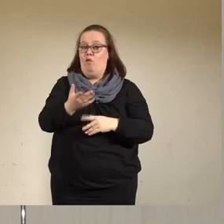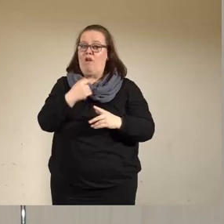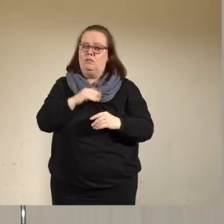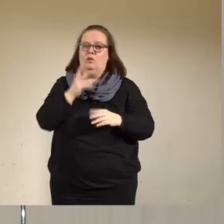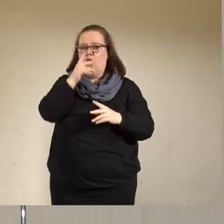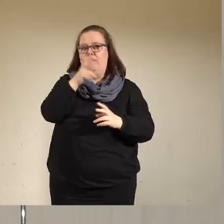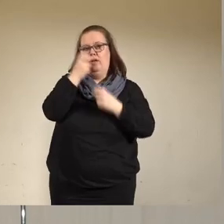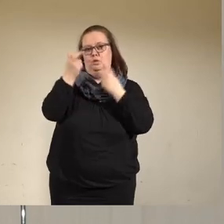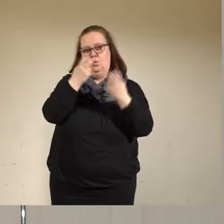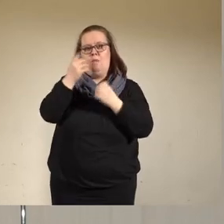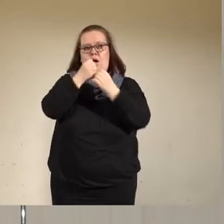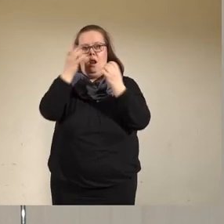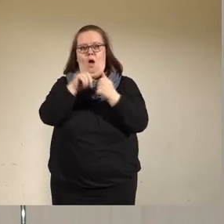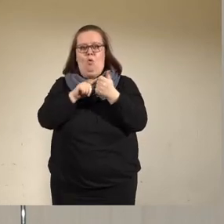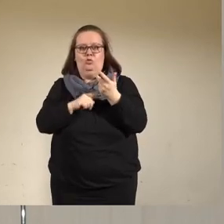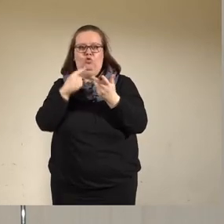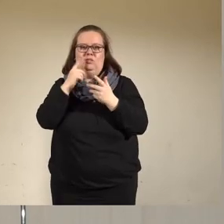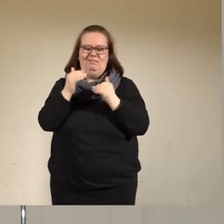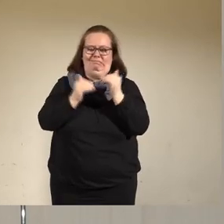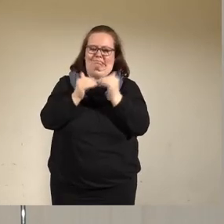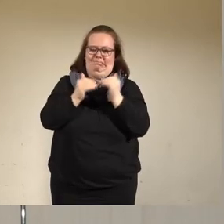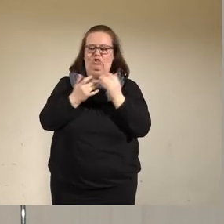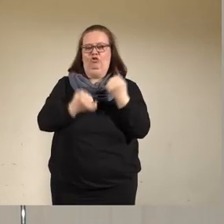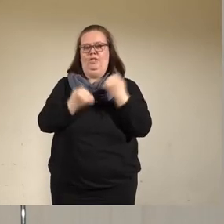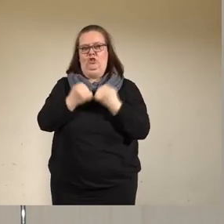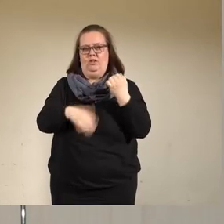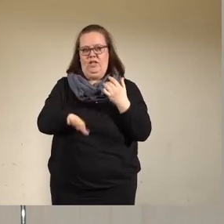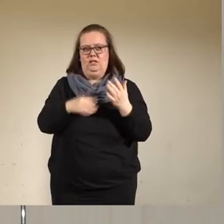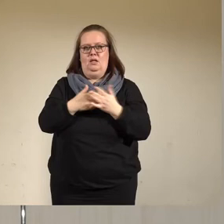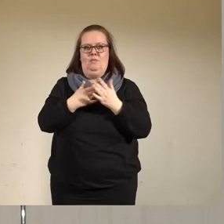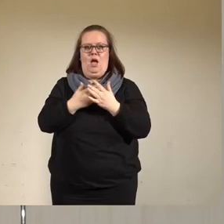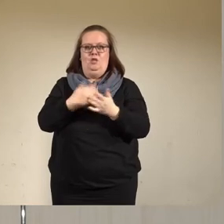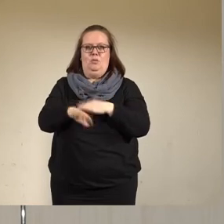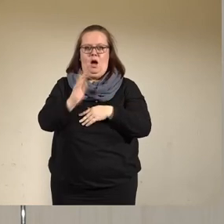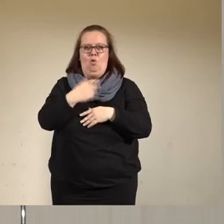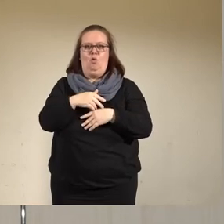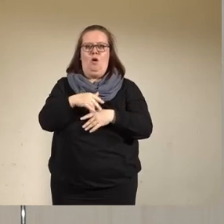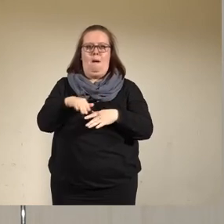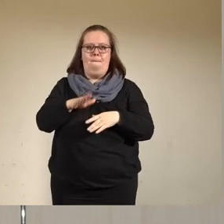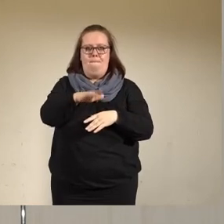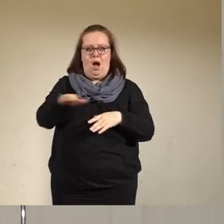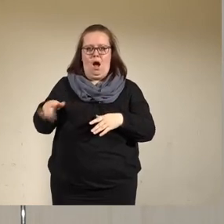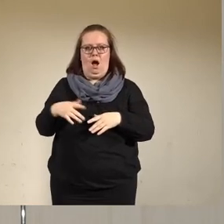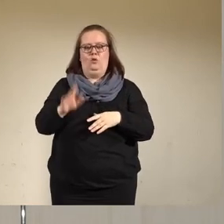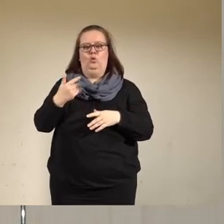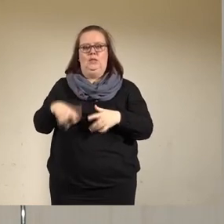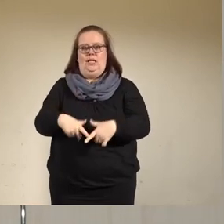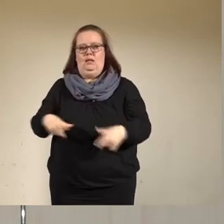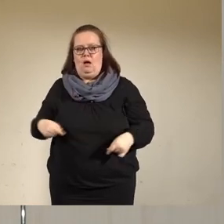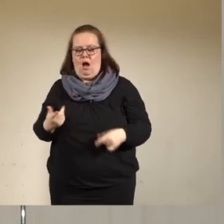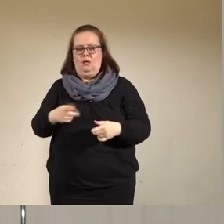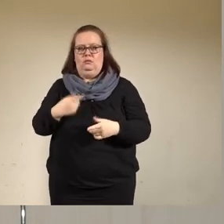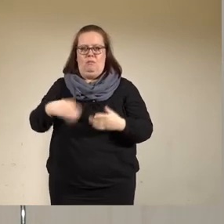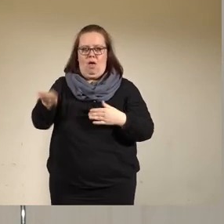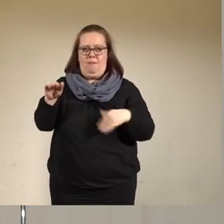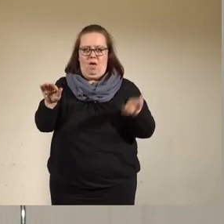ist, aber durchaus auch mit Annahmen, die schon grenzwertig waren. Einerseits die massive Erhöhung bei den Parkgebühren und bei den Kita-Gebühren,